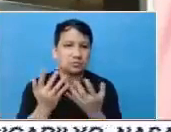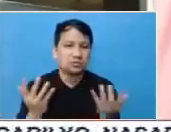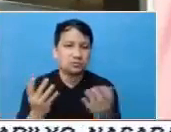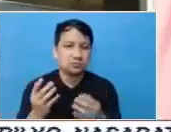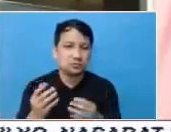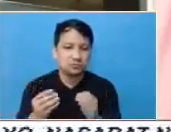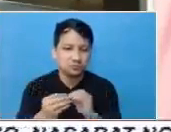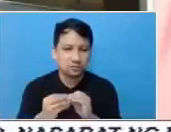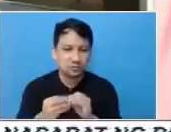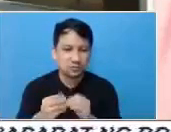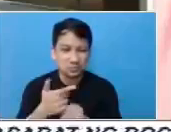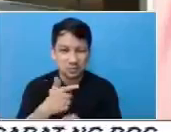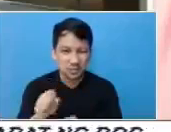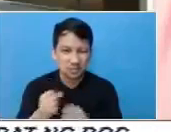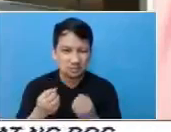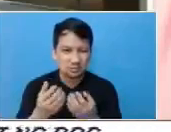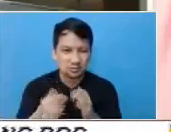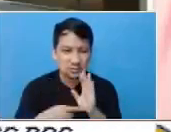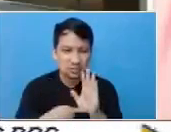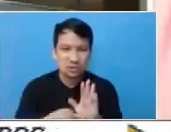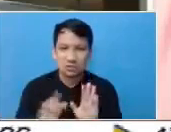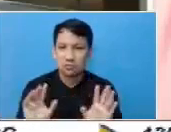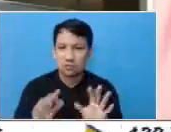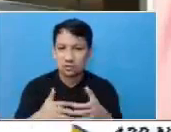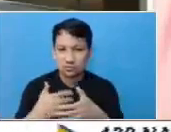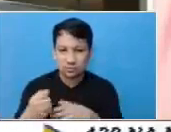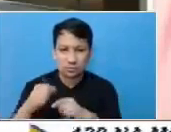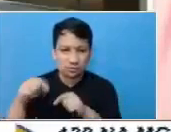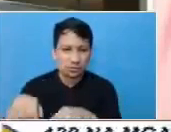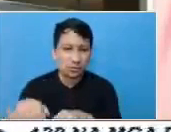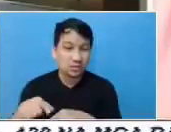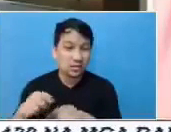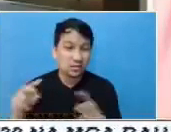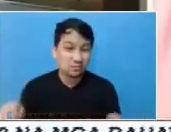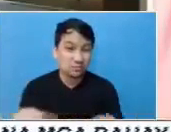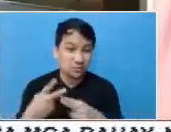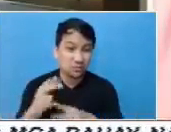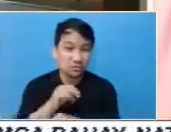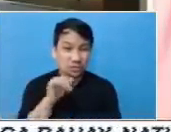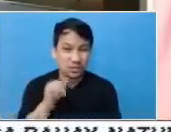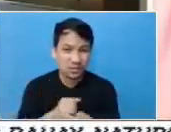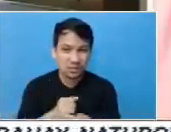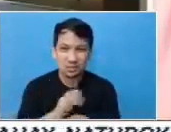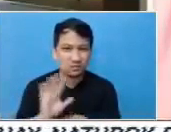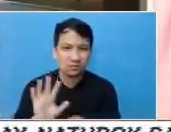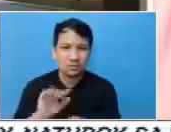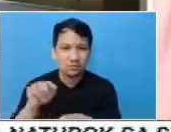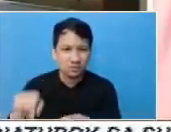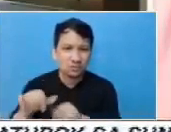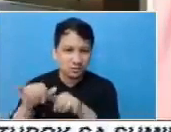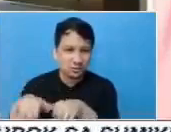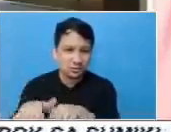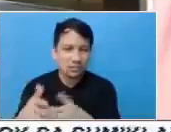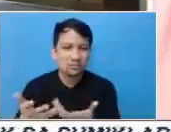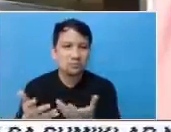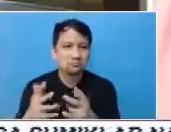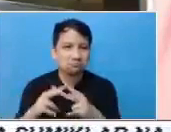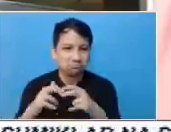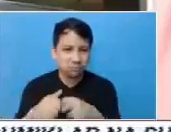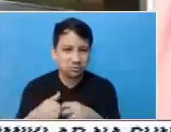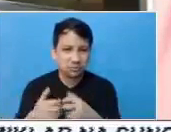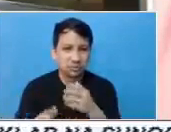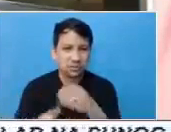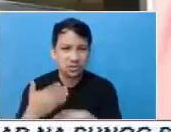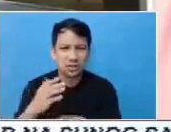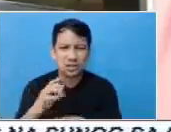mga karating na lugar, ito ho ba'y epekto ng bulkang Taal? Yan ba ay mula sa binubuga po na usok ng bulkang